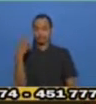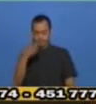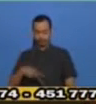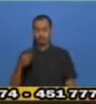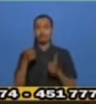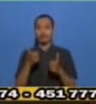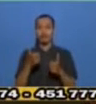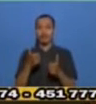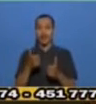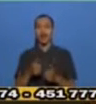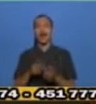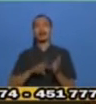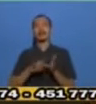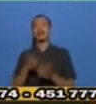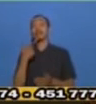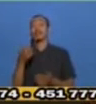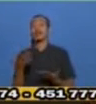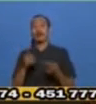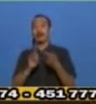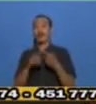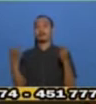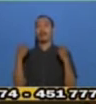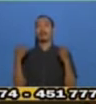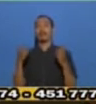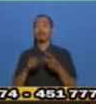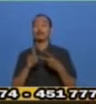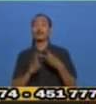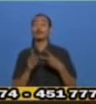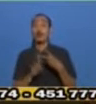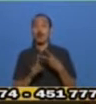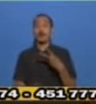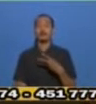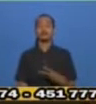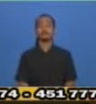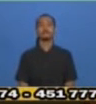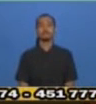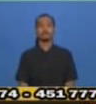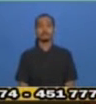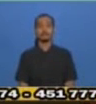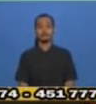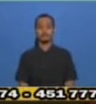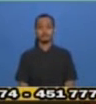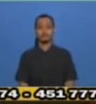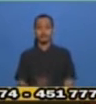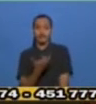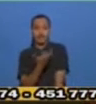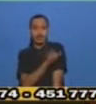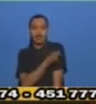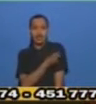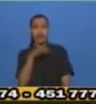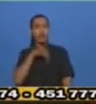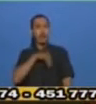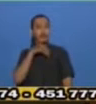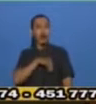kedua, supaya apa yang kita lakukan ini kemudian bisa bermanfaat untuk